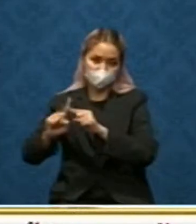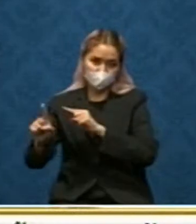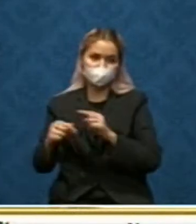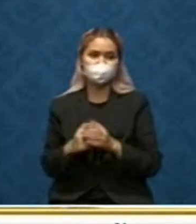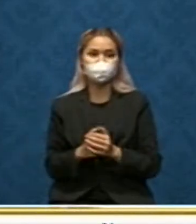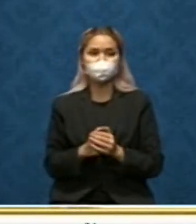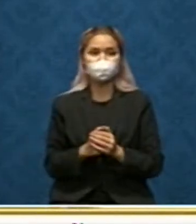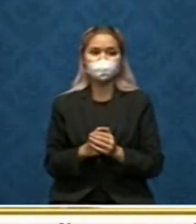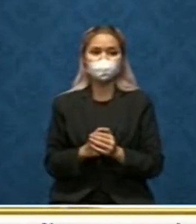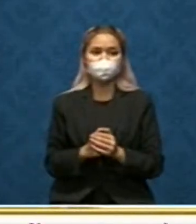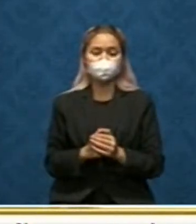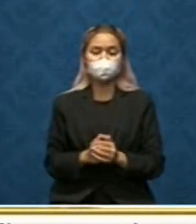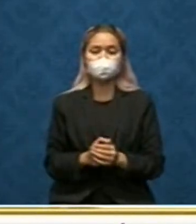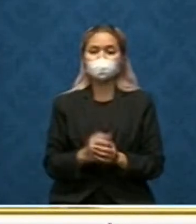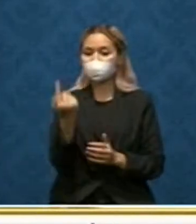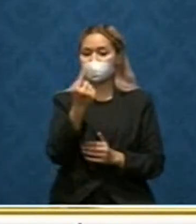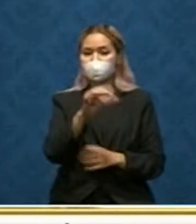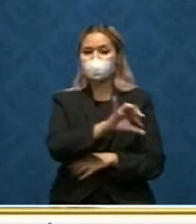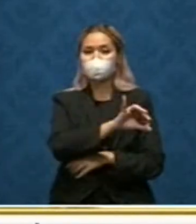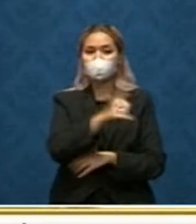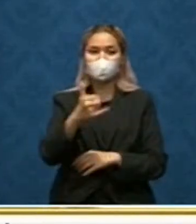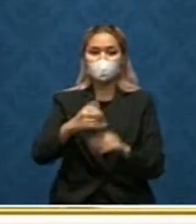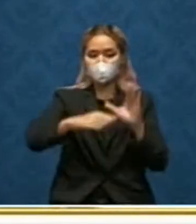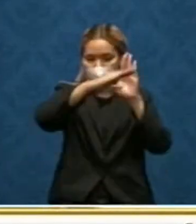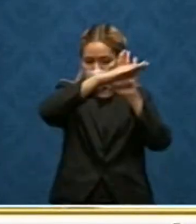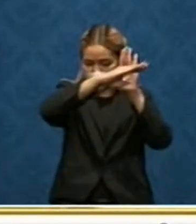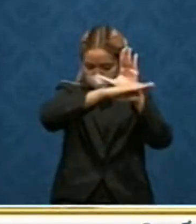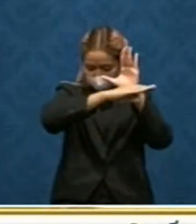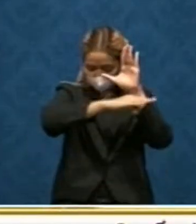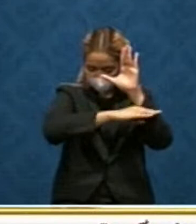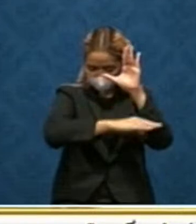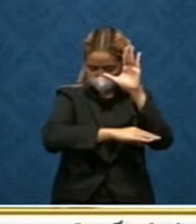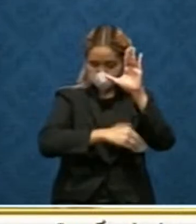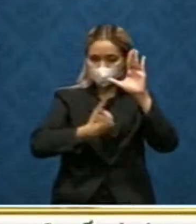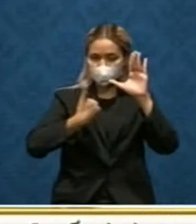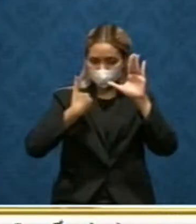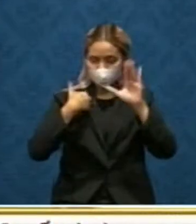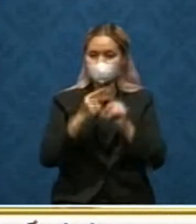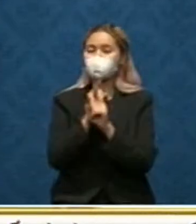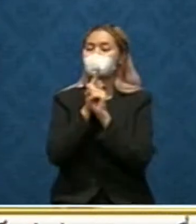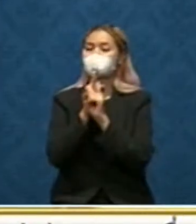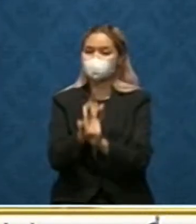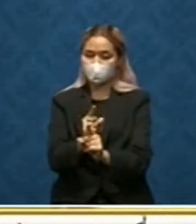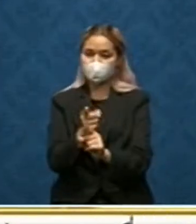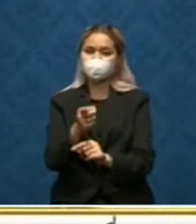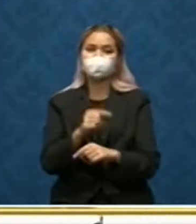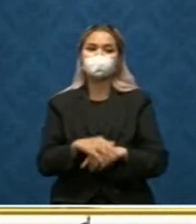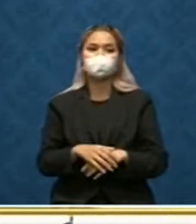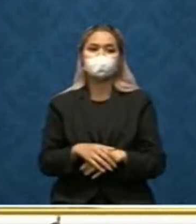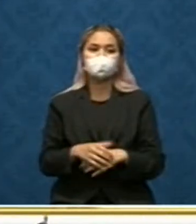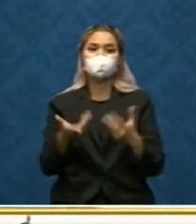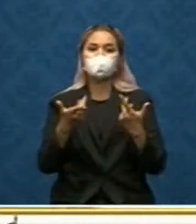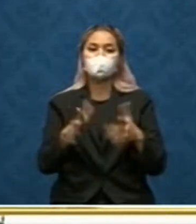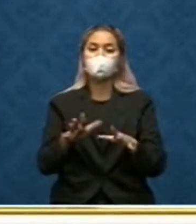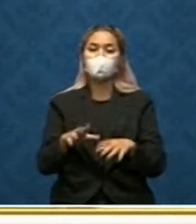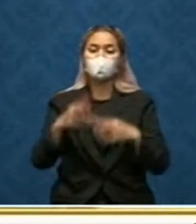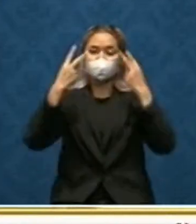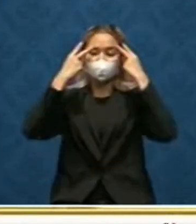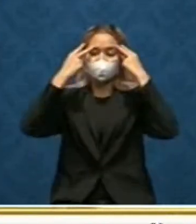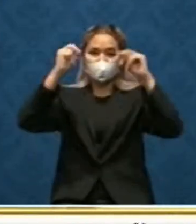เช่าเพรนี้บวกกับการจดอดับลงมาก็คงจะได้และกท่านกไม่ตอบ